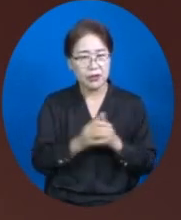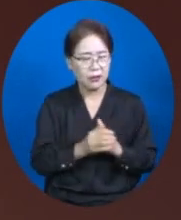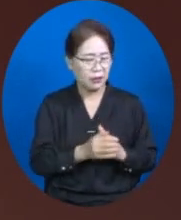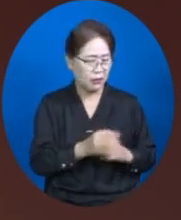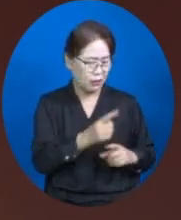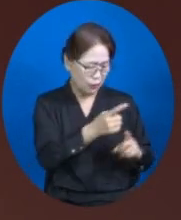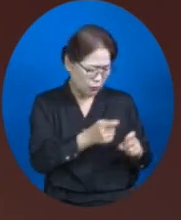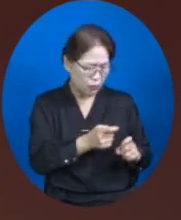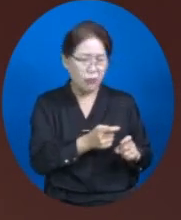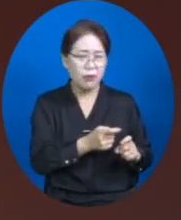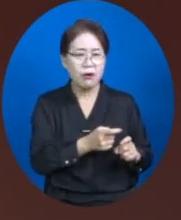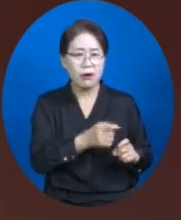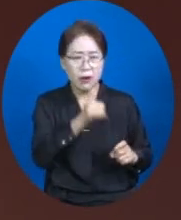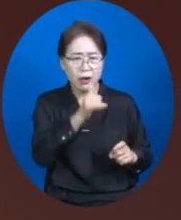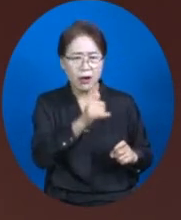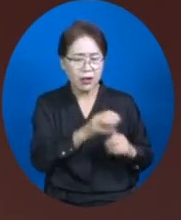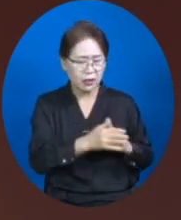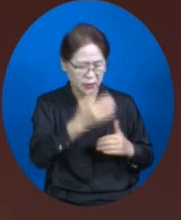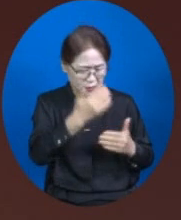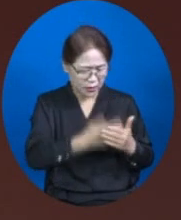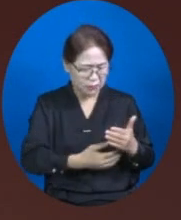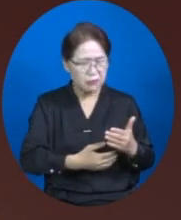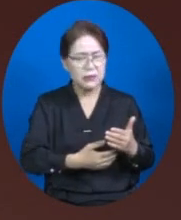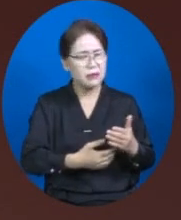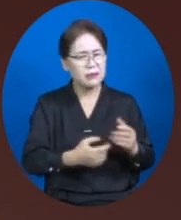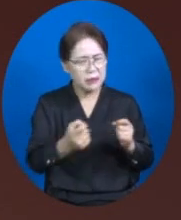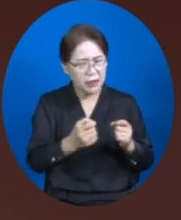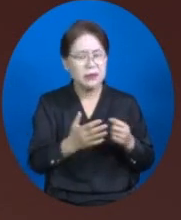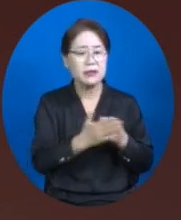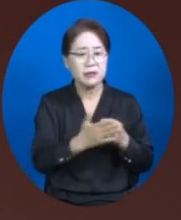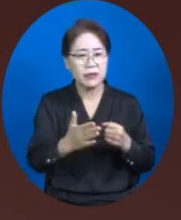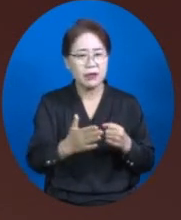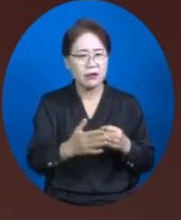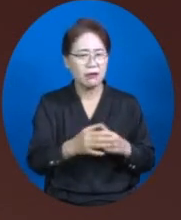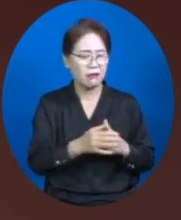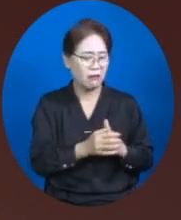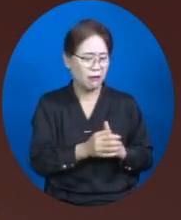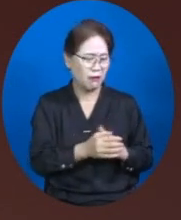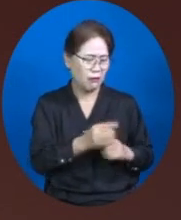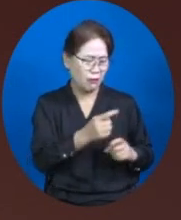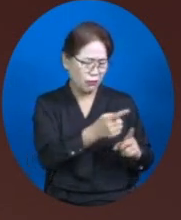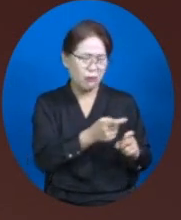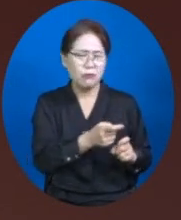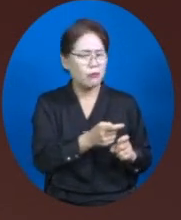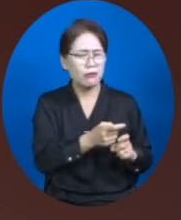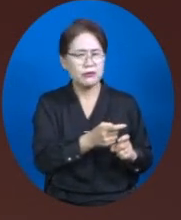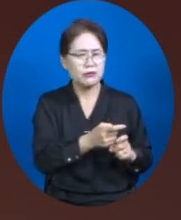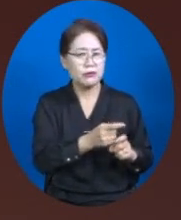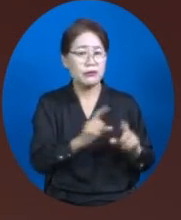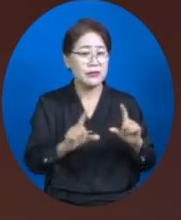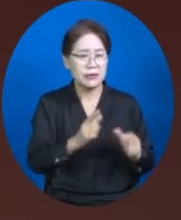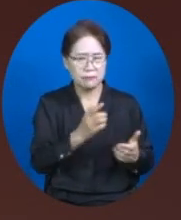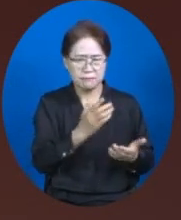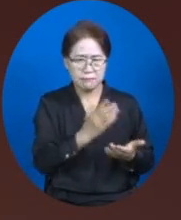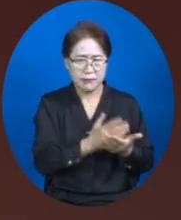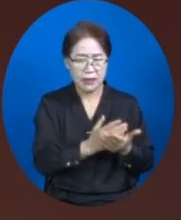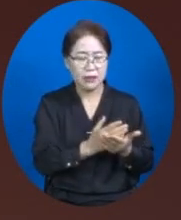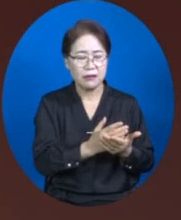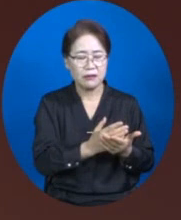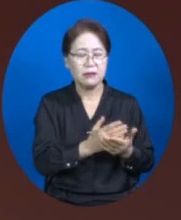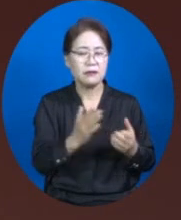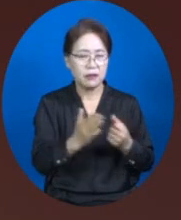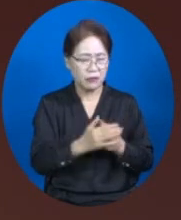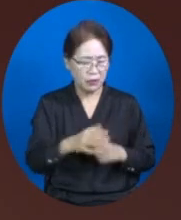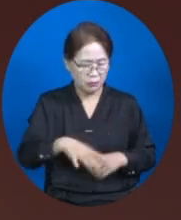온수를 맺었다면 내 인생에 남은 날들이 많지 않은데 내가 굳이 원수를 맺으며 살아야 될 이유가 뭐가 있나 그래서